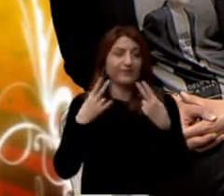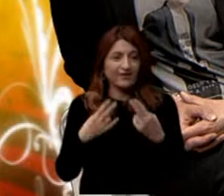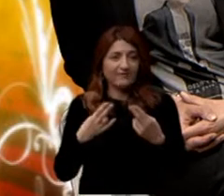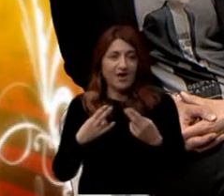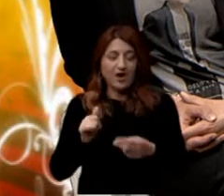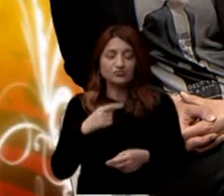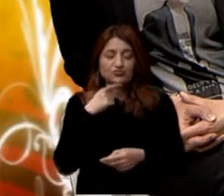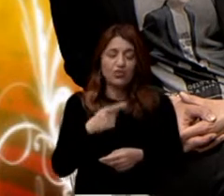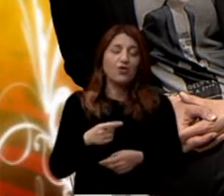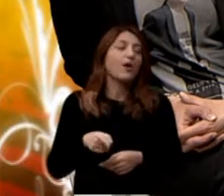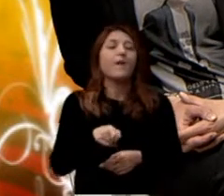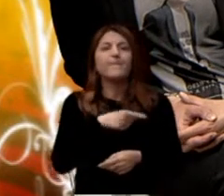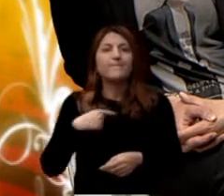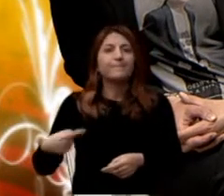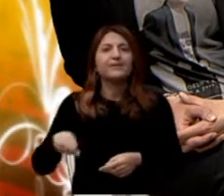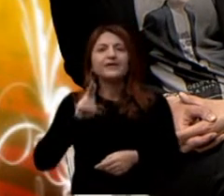mi imamo jednu